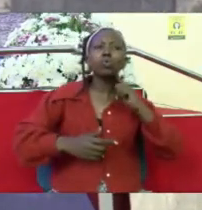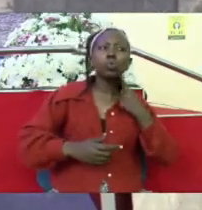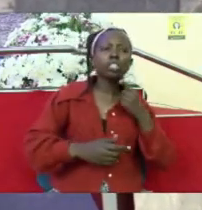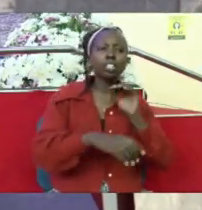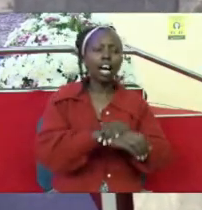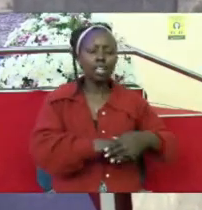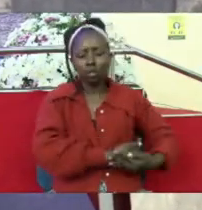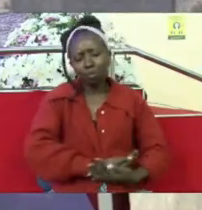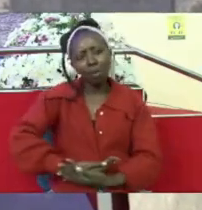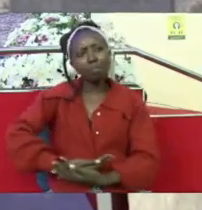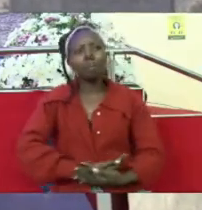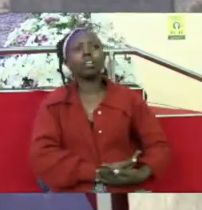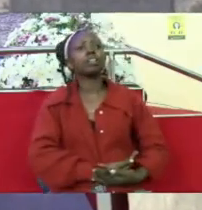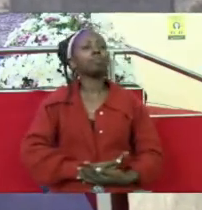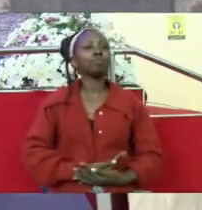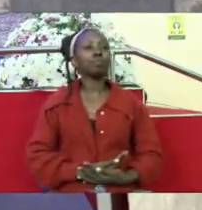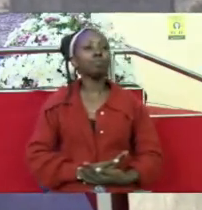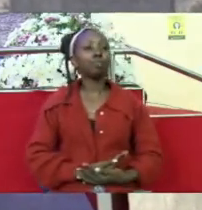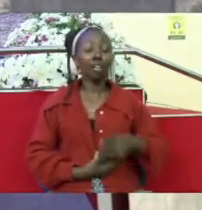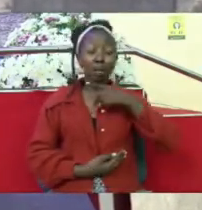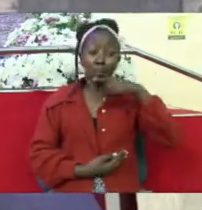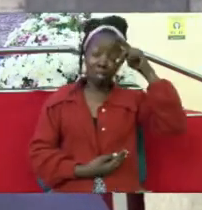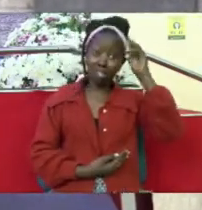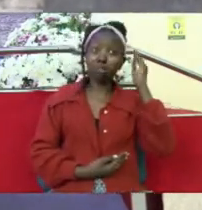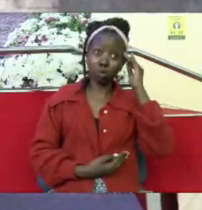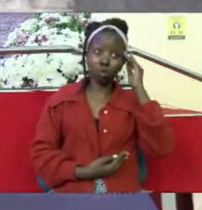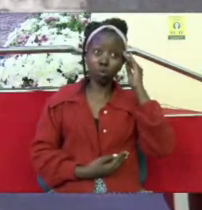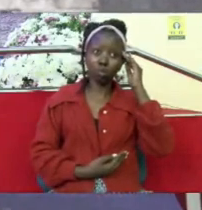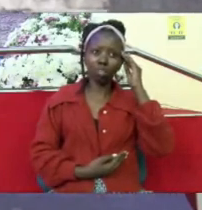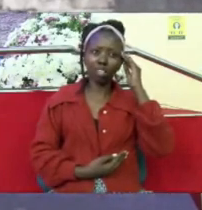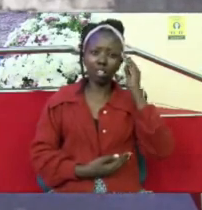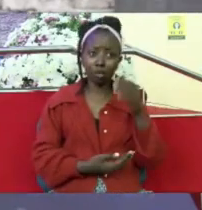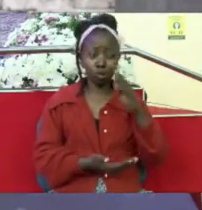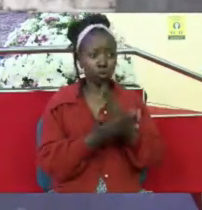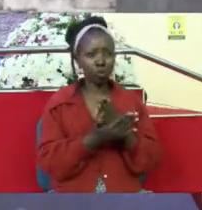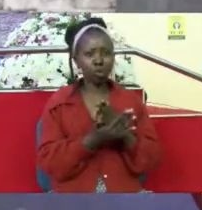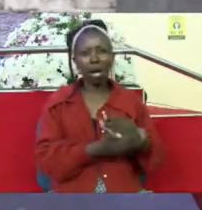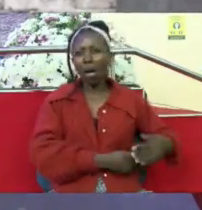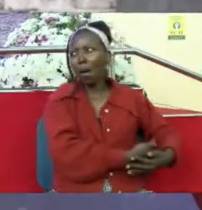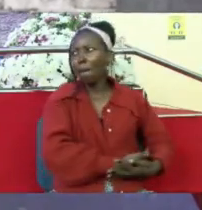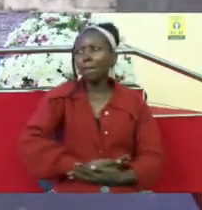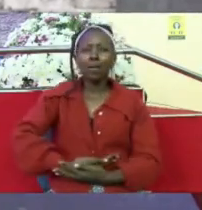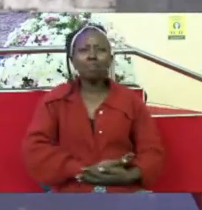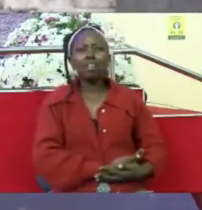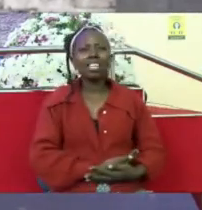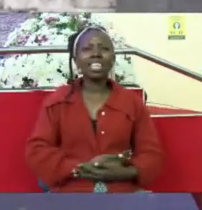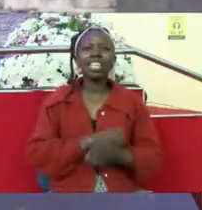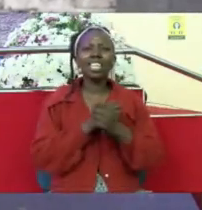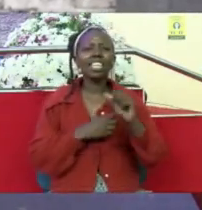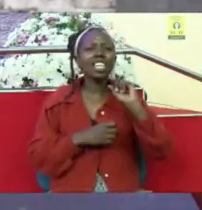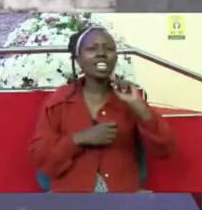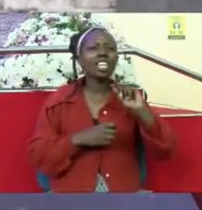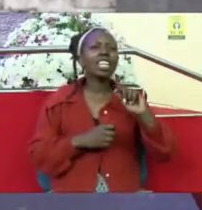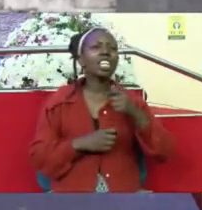mzuri aje kumbeba mtoto mchanga? You know parents, you know. Wazazi mnaelewa. Toka kitoka huko kanatoka kanakuwa ka velvet. Mm. Material